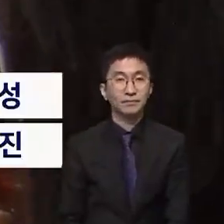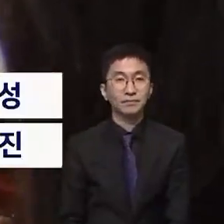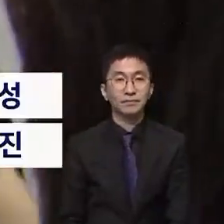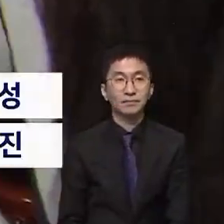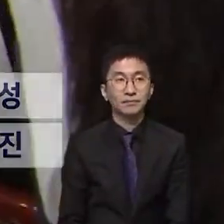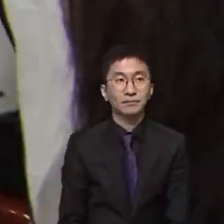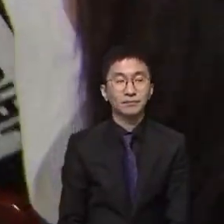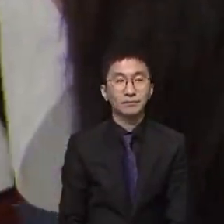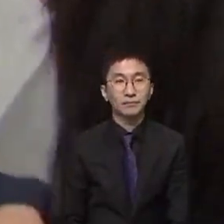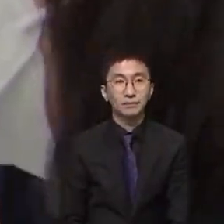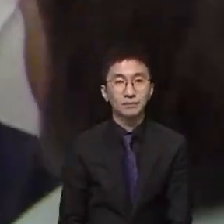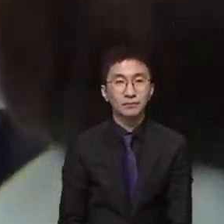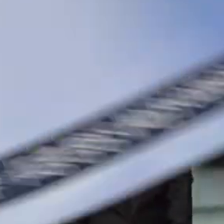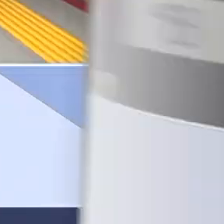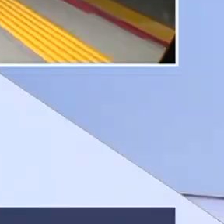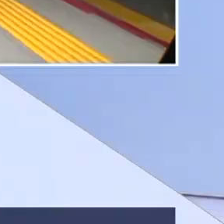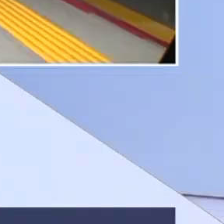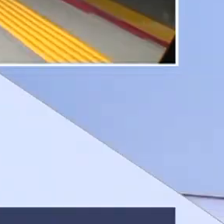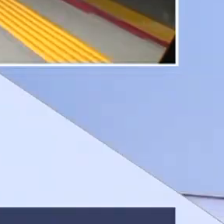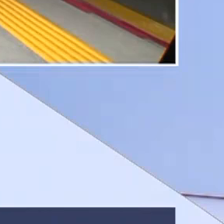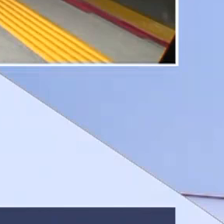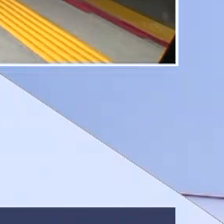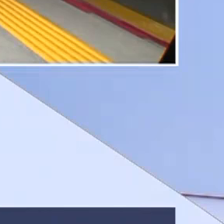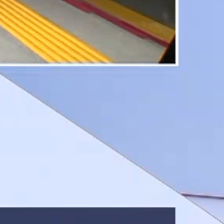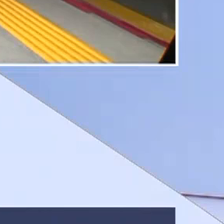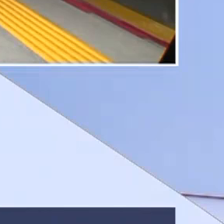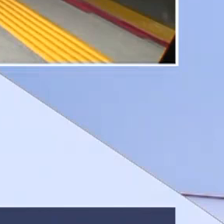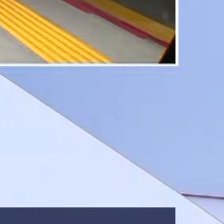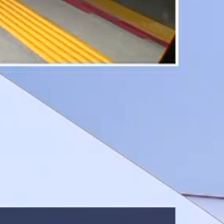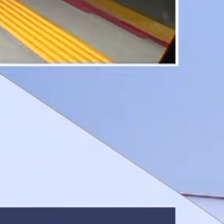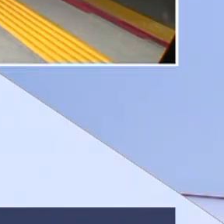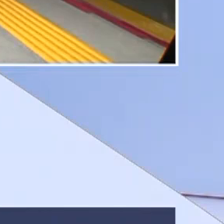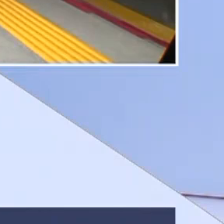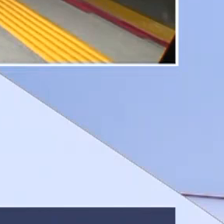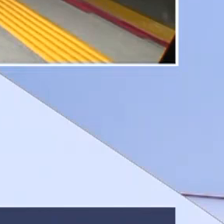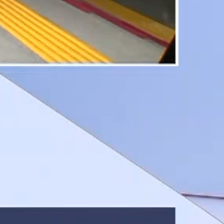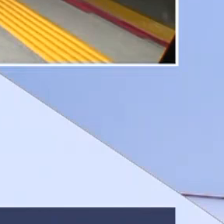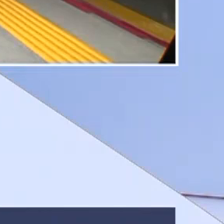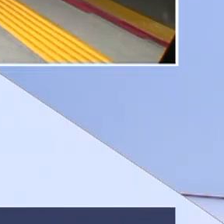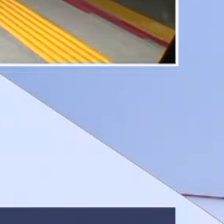SBS 김기태입니다. 지금 본회의는 끝난 건가요?